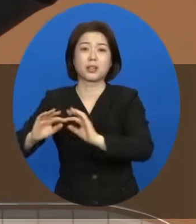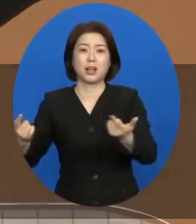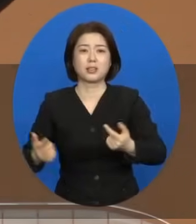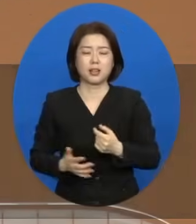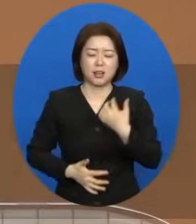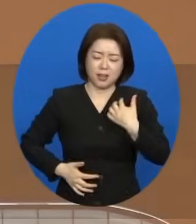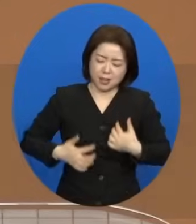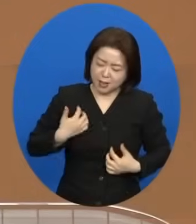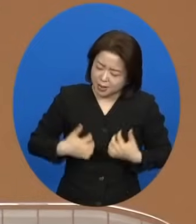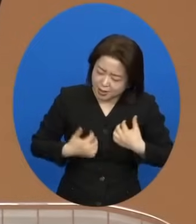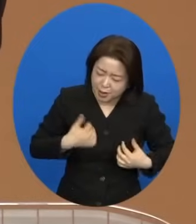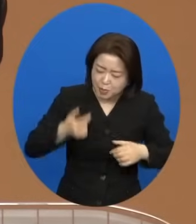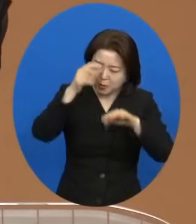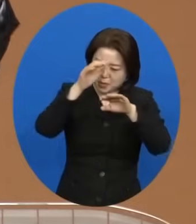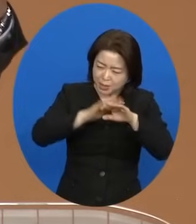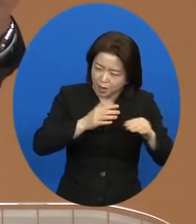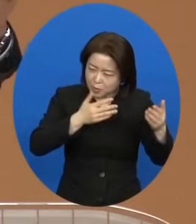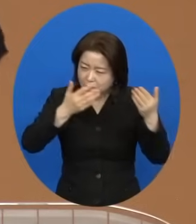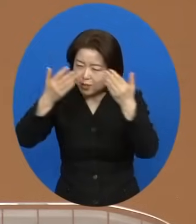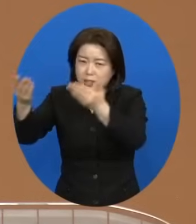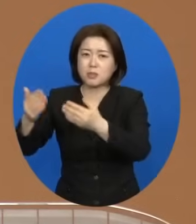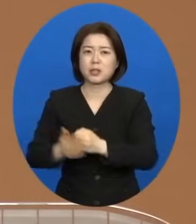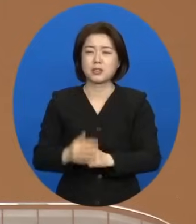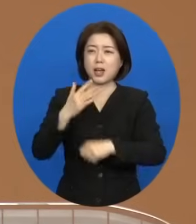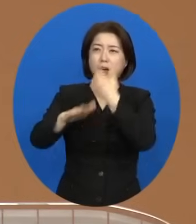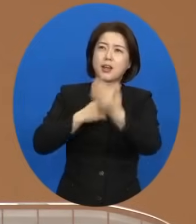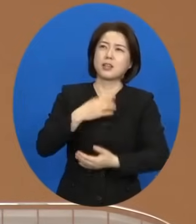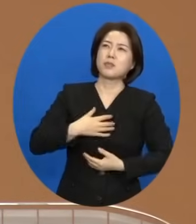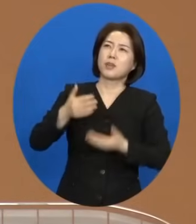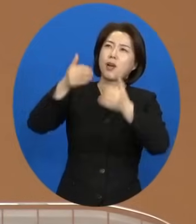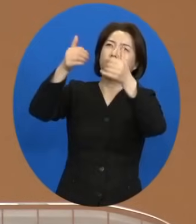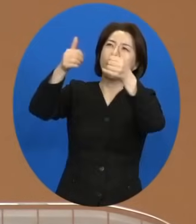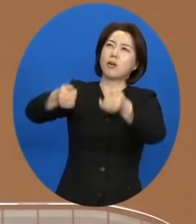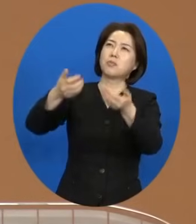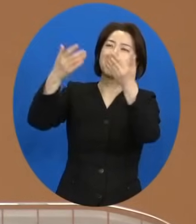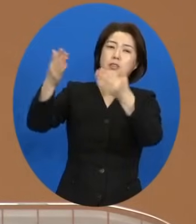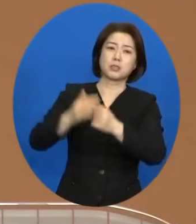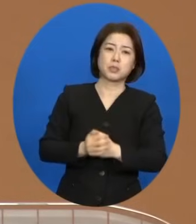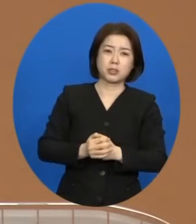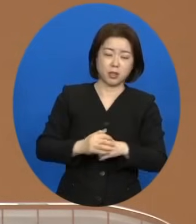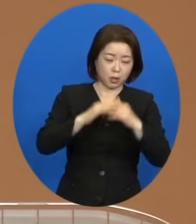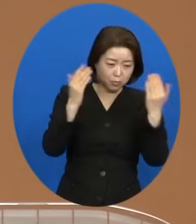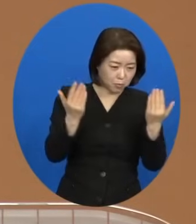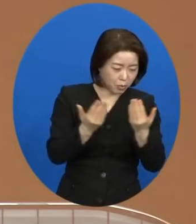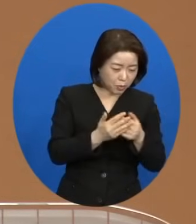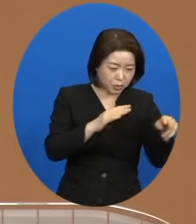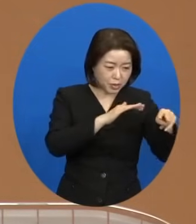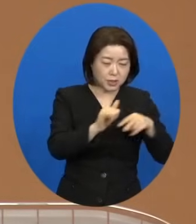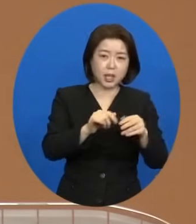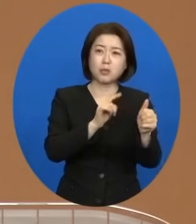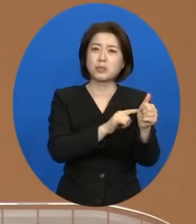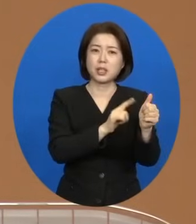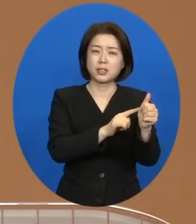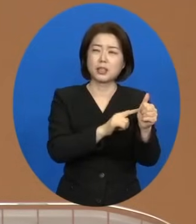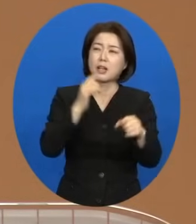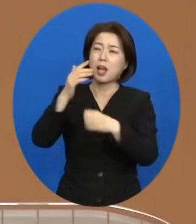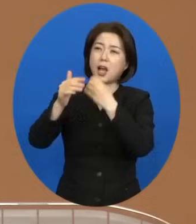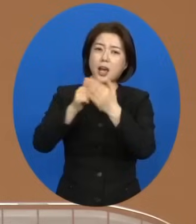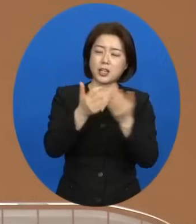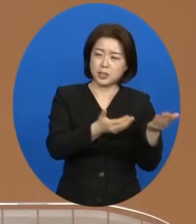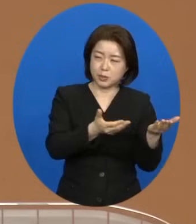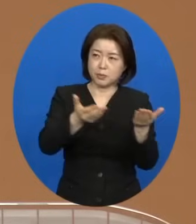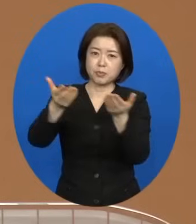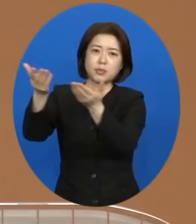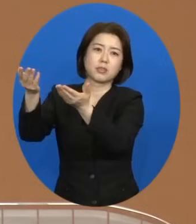기뻐하면서 예배하면서 하나님을 경배하면서 전부인이 사무엘을 하나님께